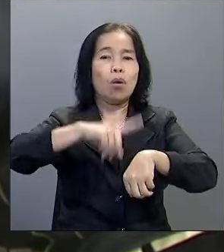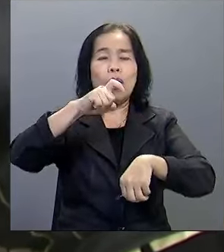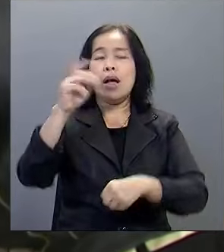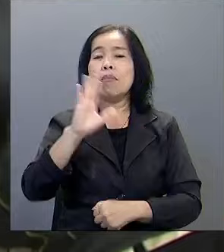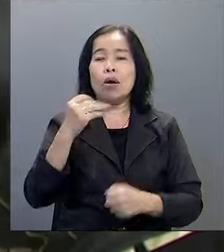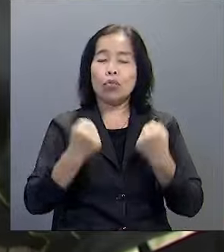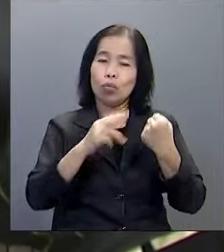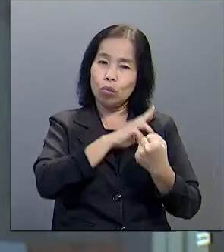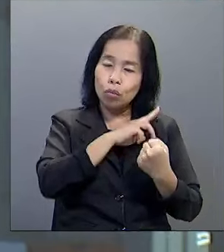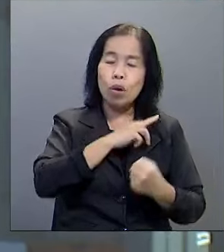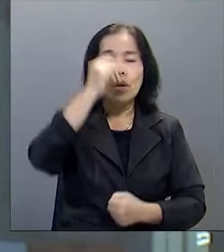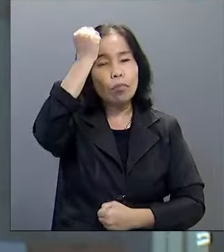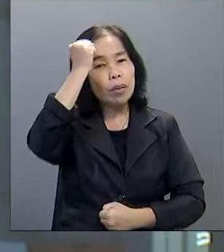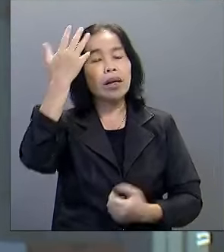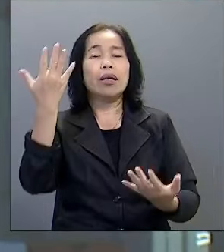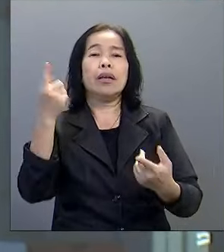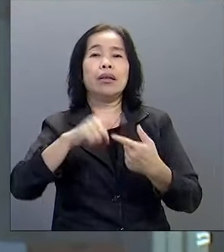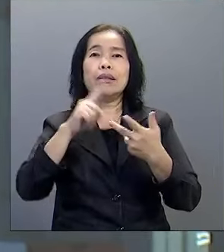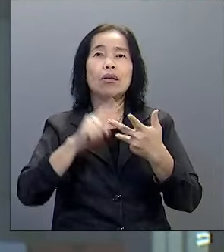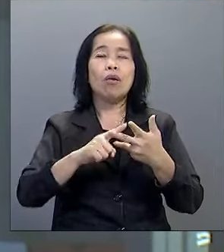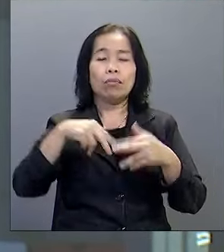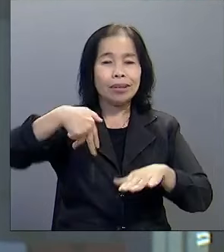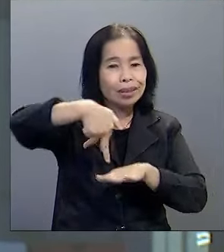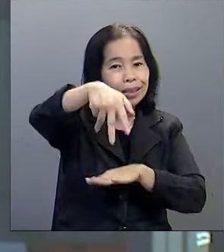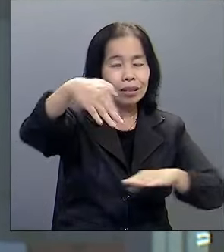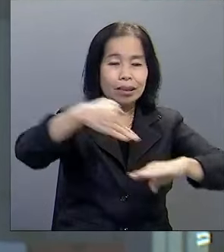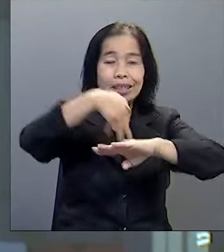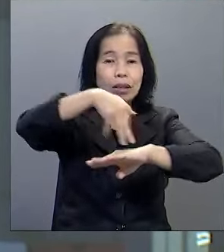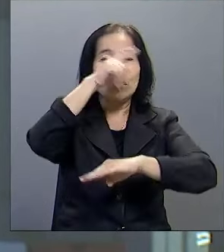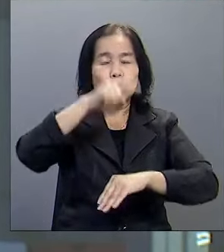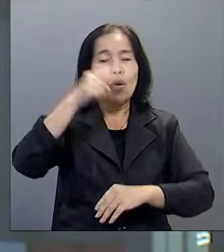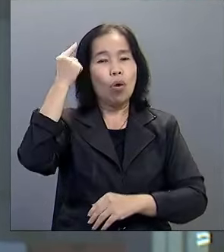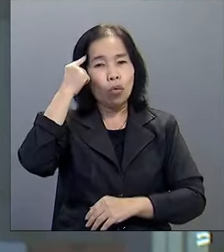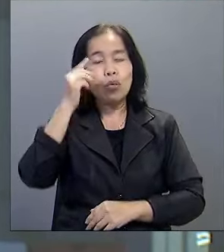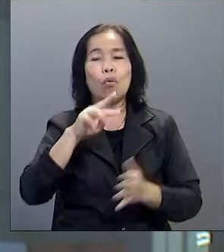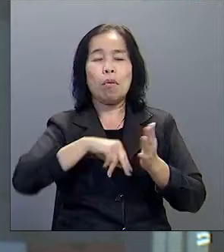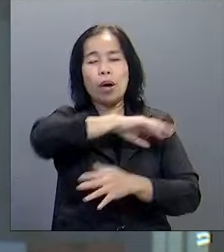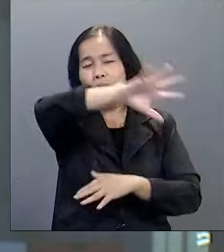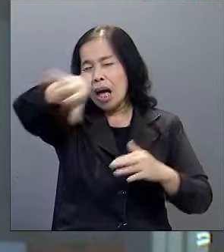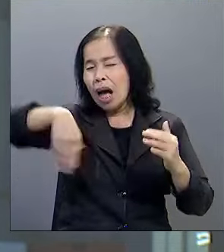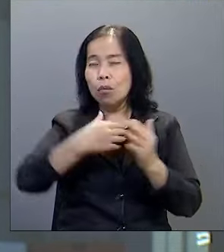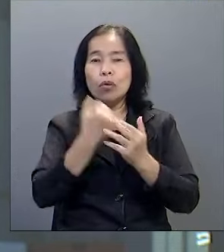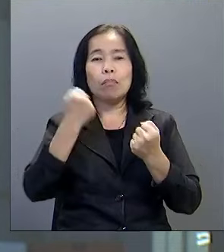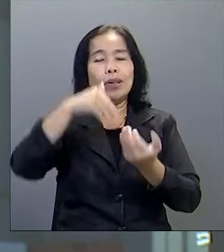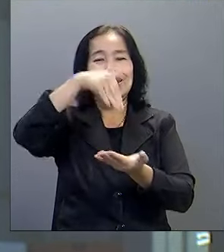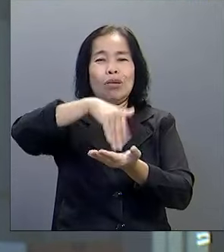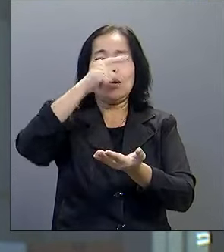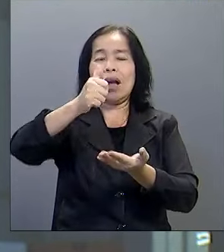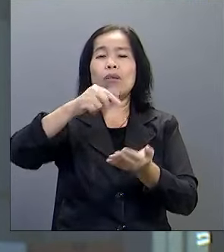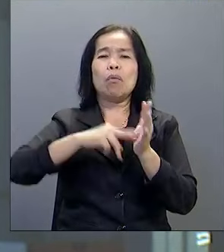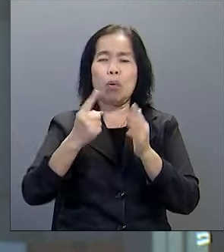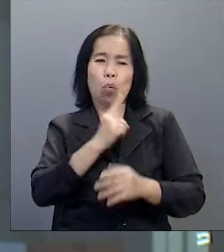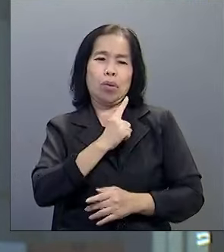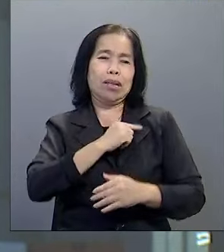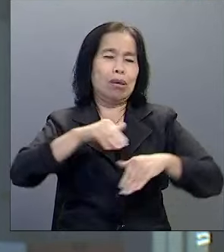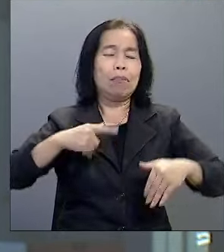โยส่วตัว ใช้รถสานะหรอา ท่านเป็นคนเดินเท้านะครับให้ทกคนมองวาฏหนเป็ของทุคน ไม่ใช่ของคนใดคนหนึ่มี